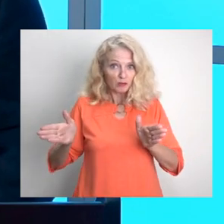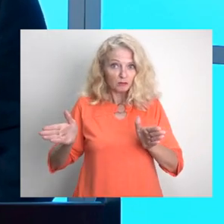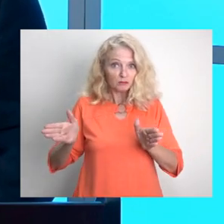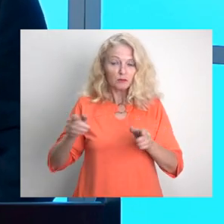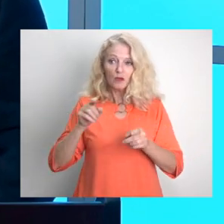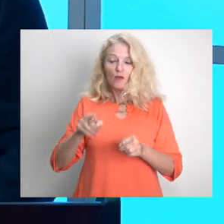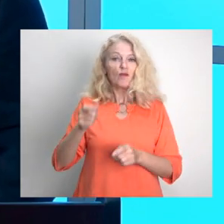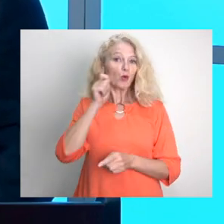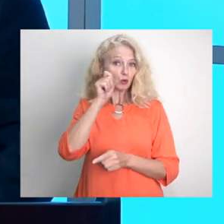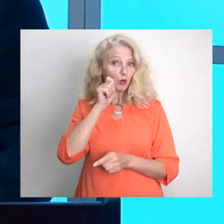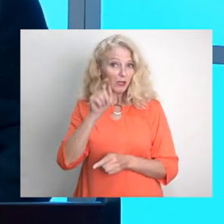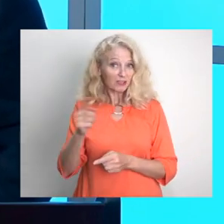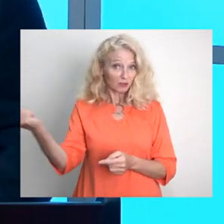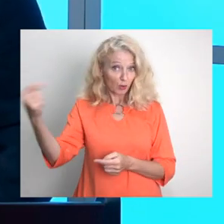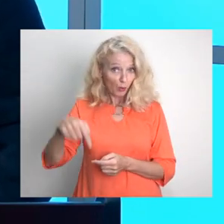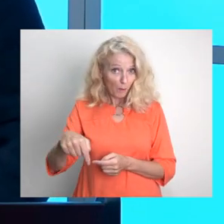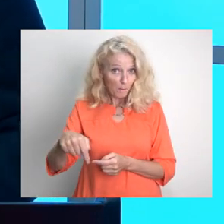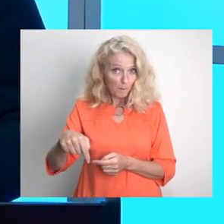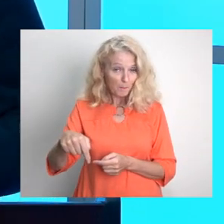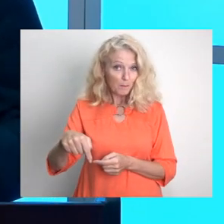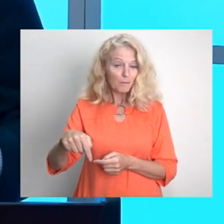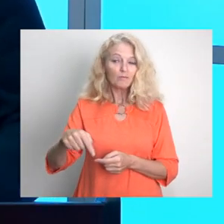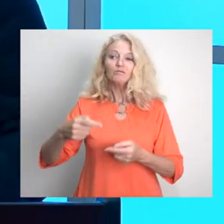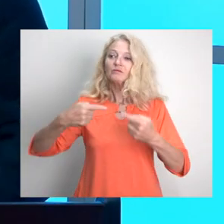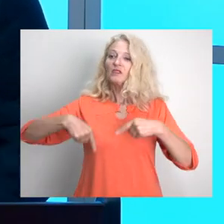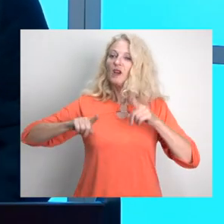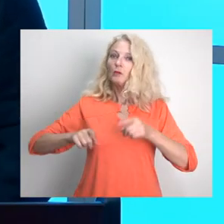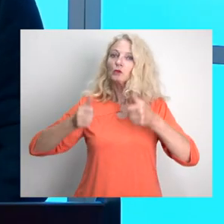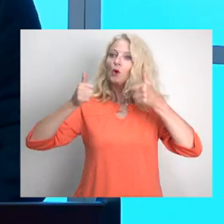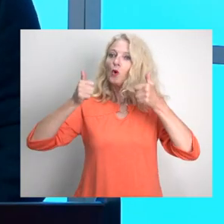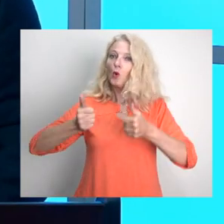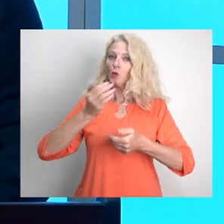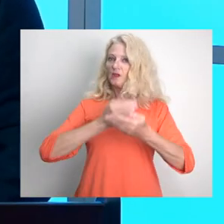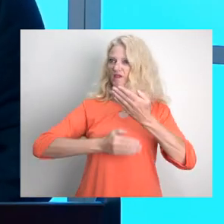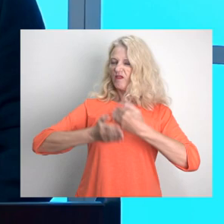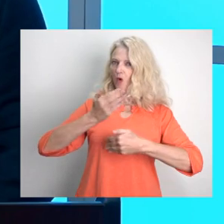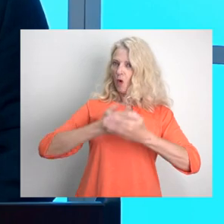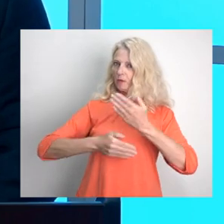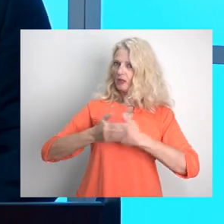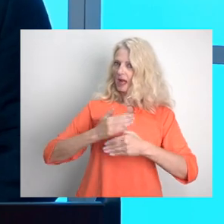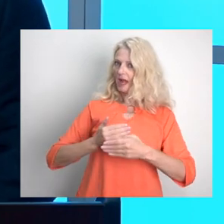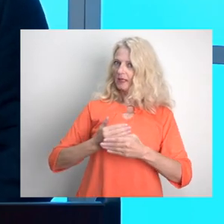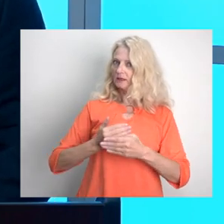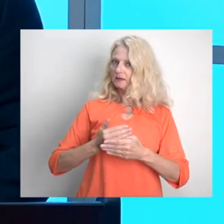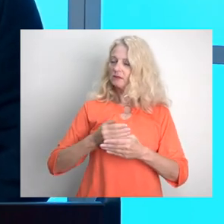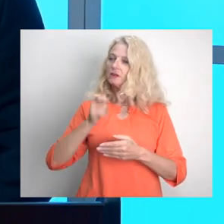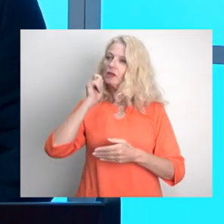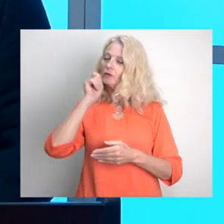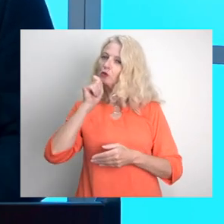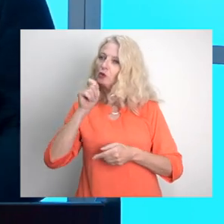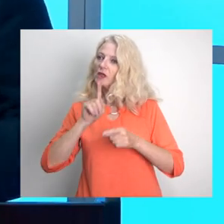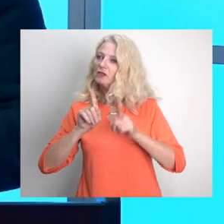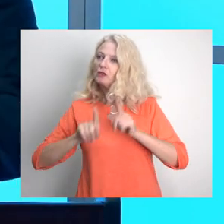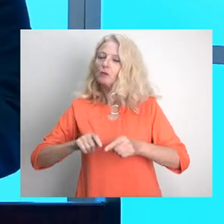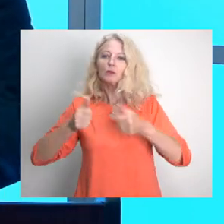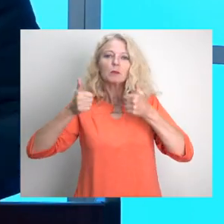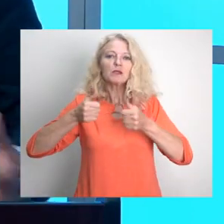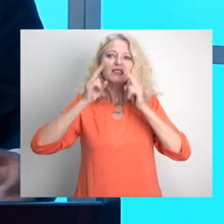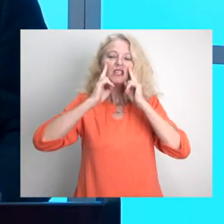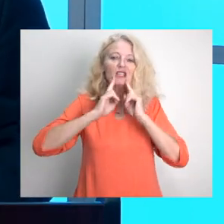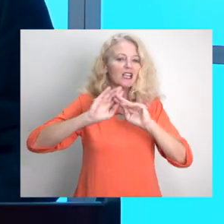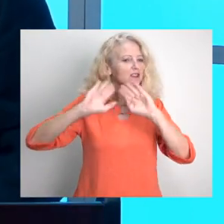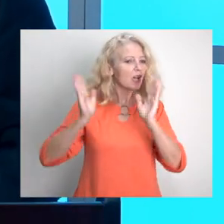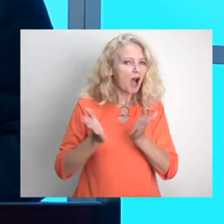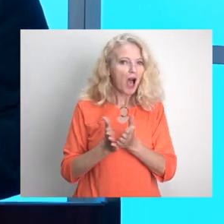voor toeristen, dat wij een toeristisch product klaar hebben en een toeristisch product die beter is